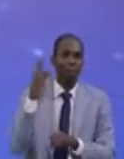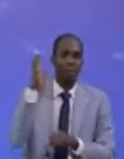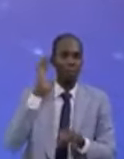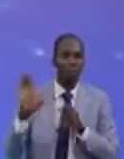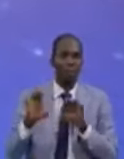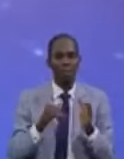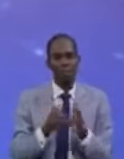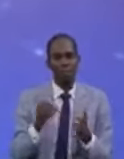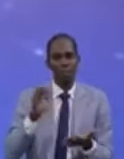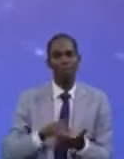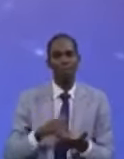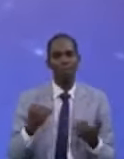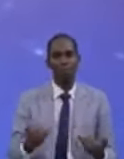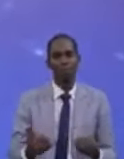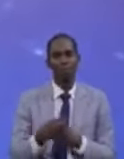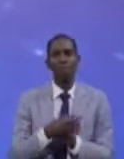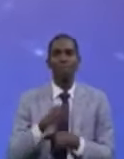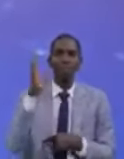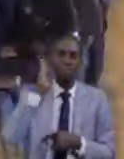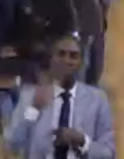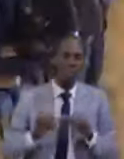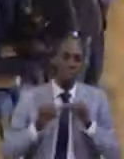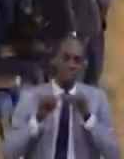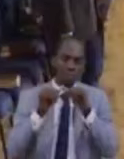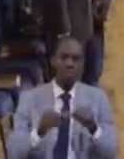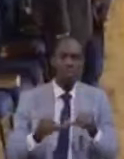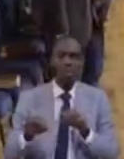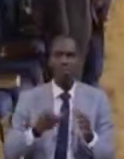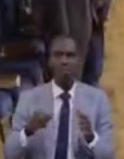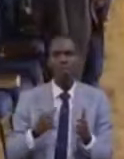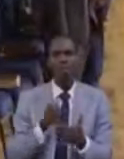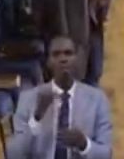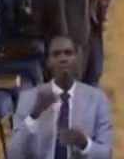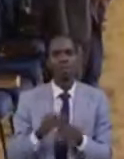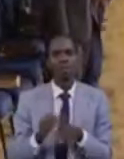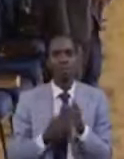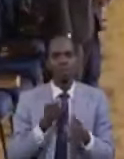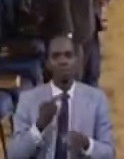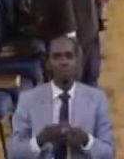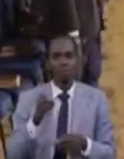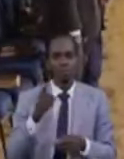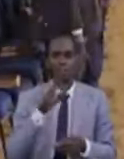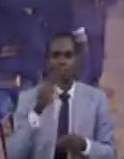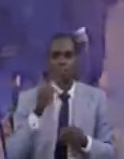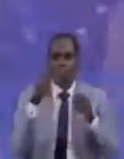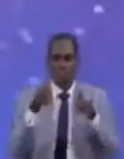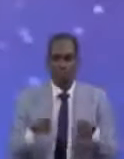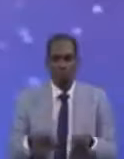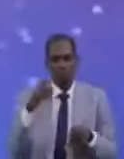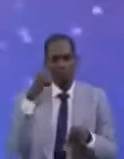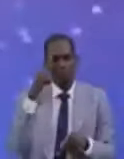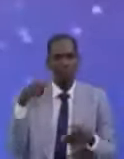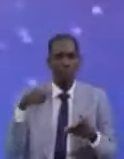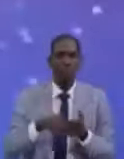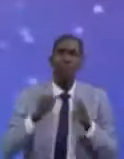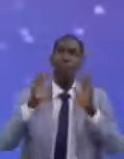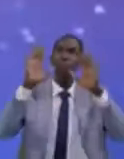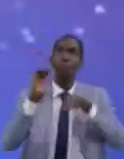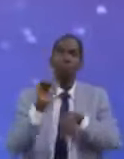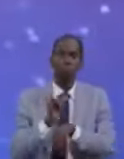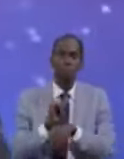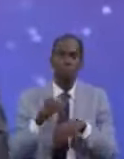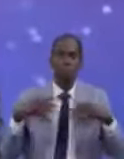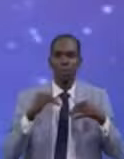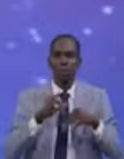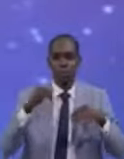hier il va continuer à le faire et tu es le candidat des miracles des guérisons maintenant au nom